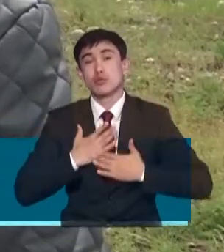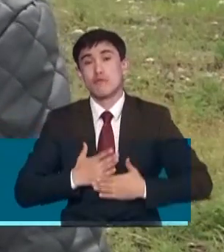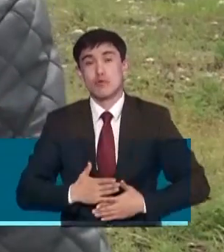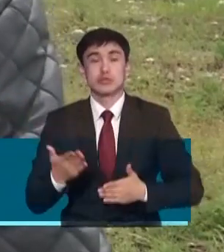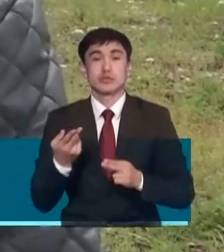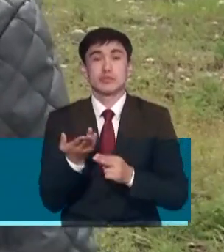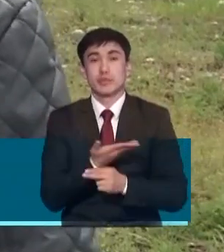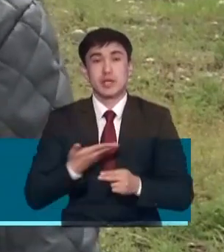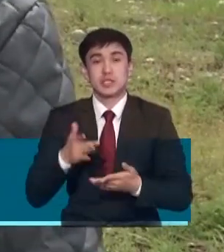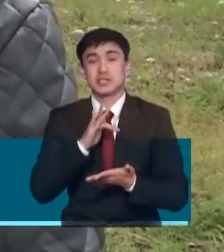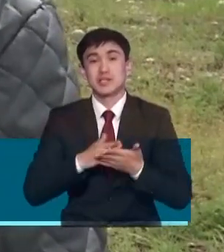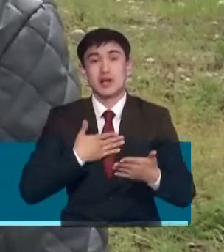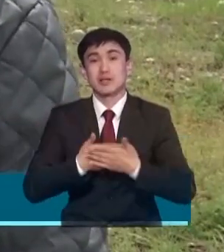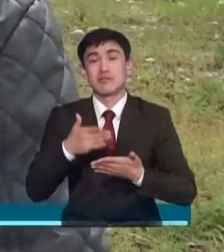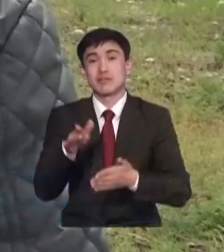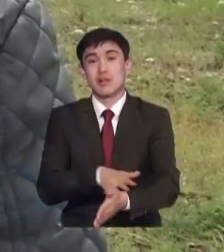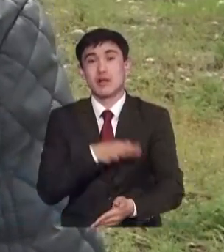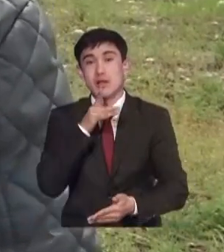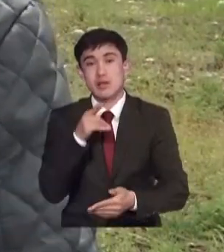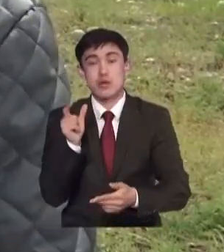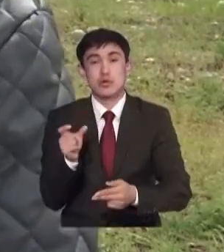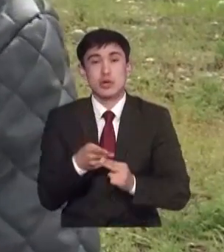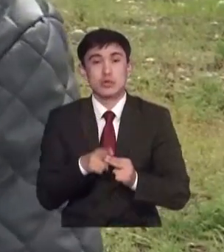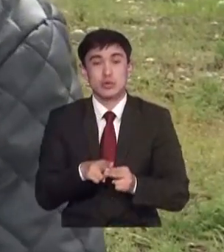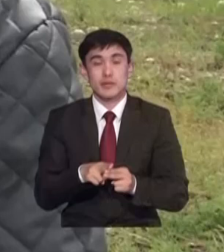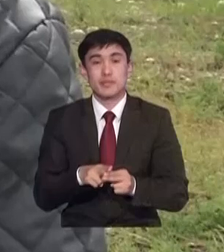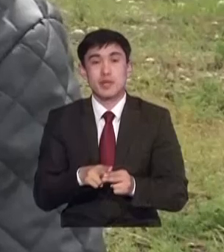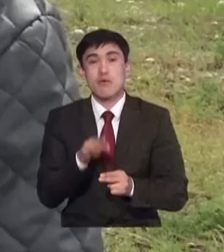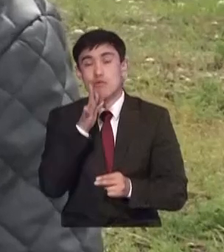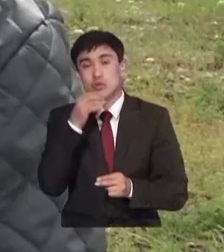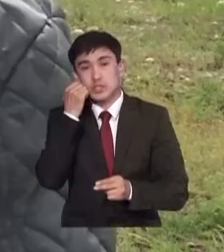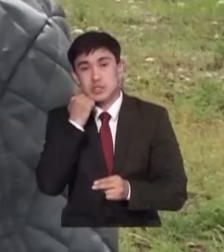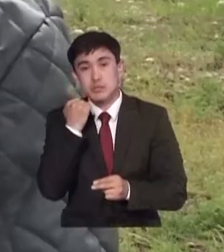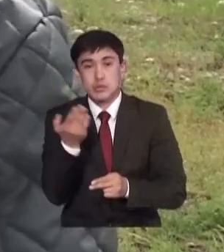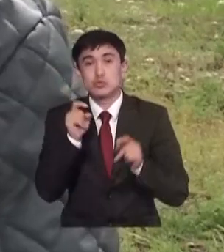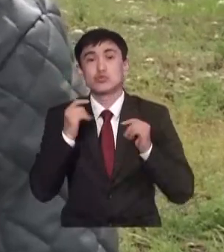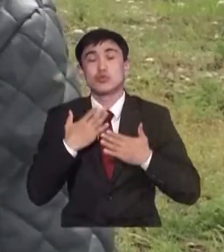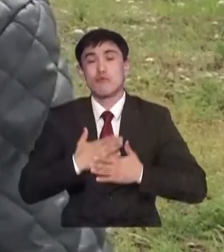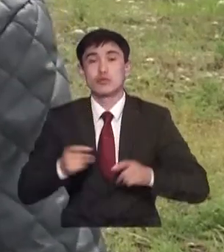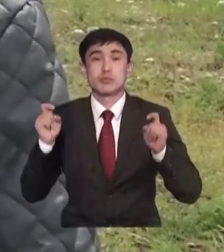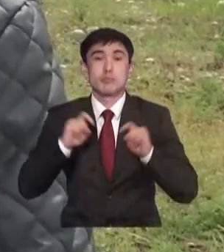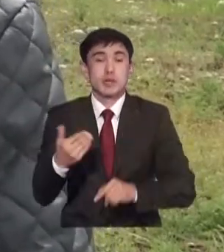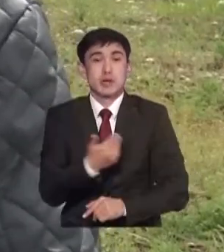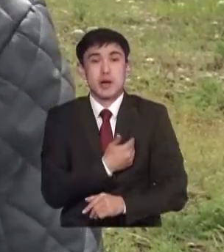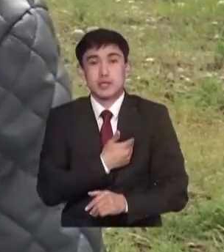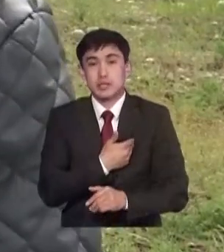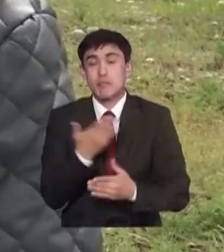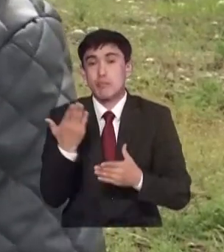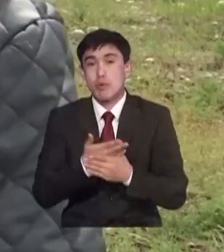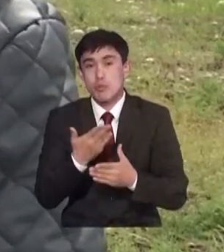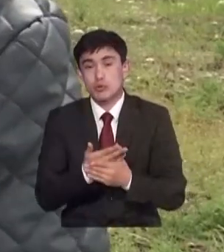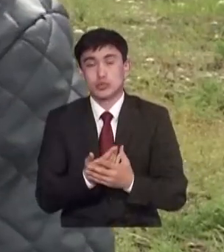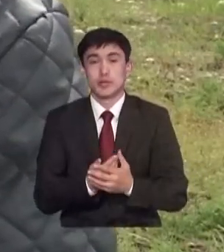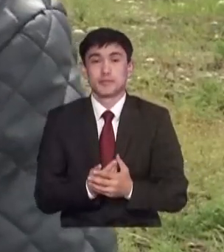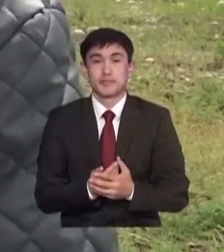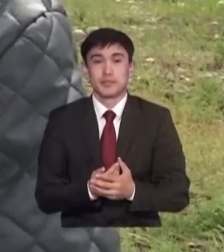Вот наш Центр активного долголетия, люди, которые уже в возрасте, мы с удовольствием хотим оказать помощь. И вы